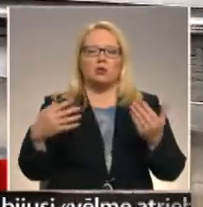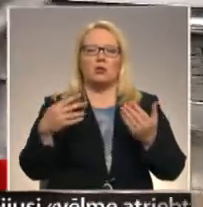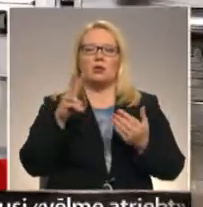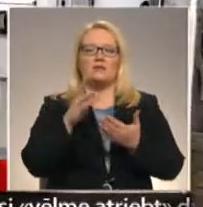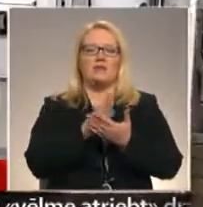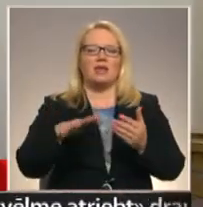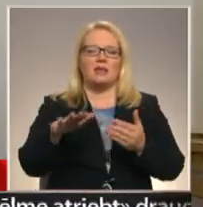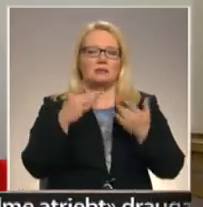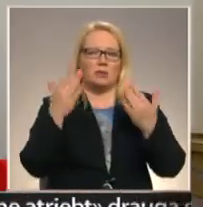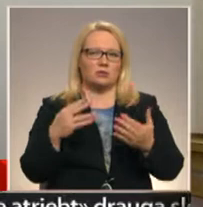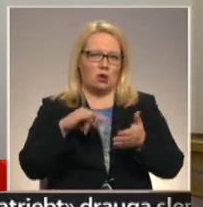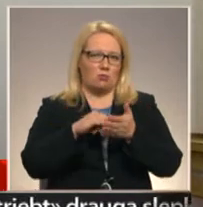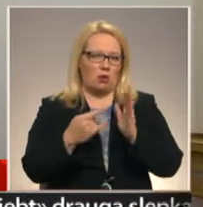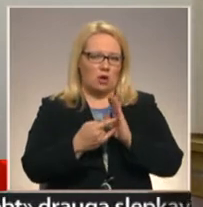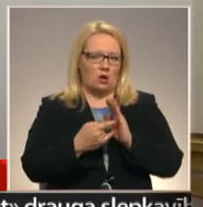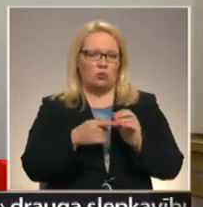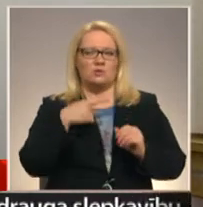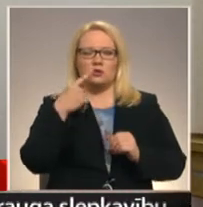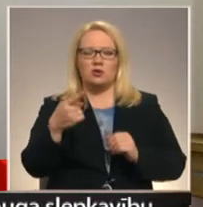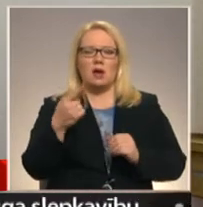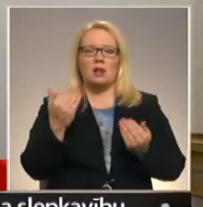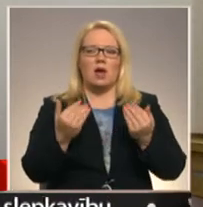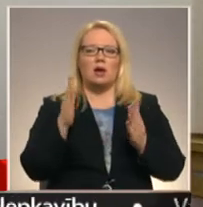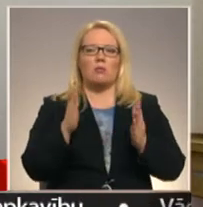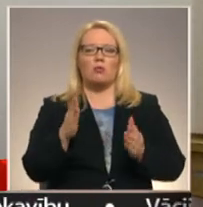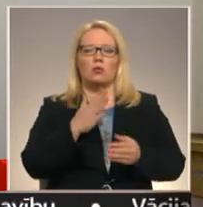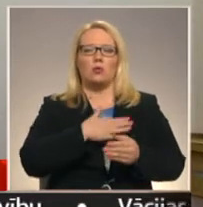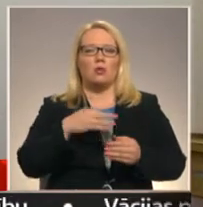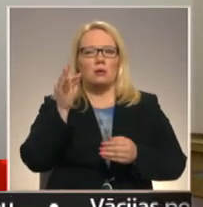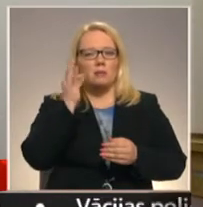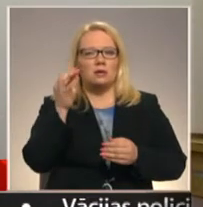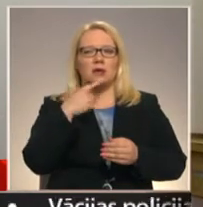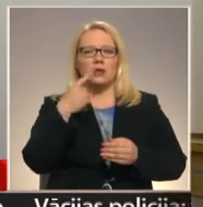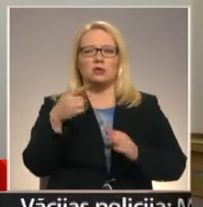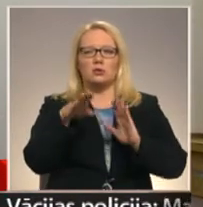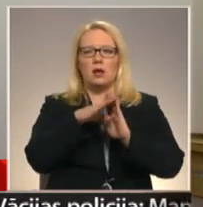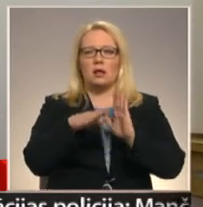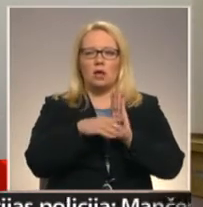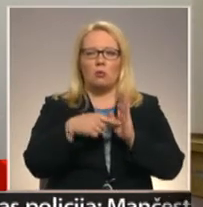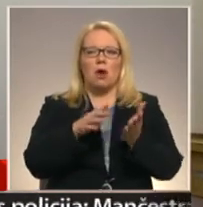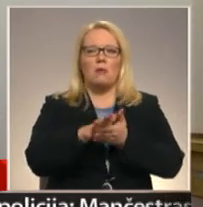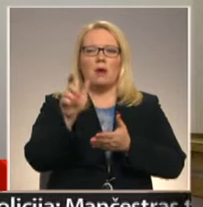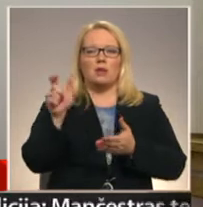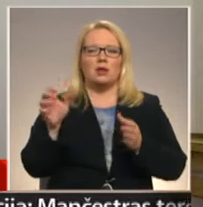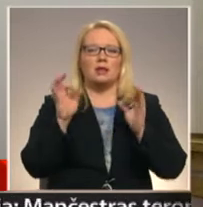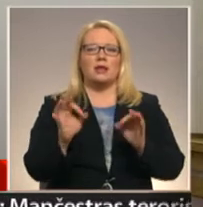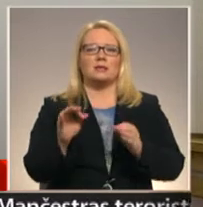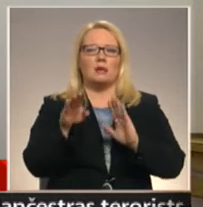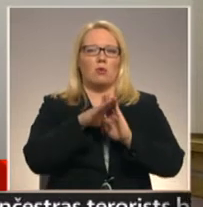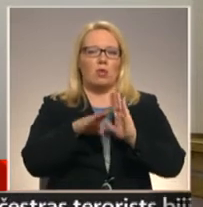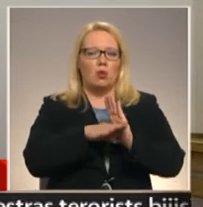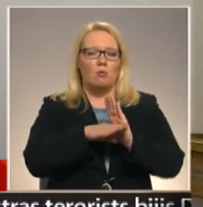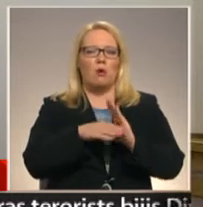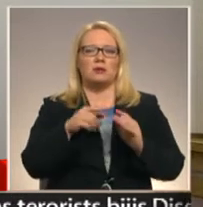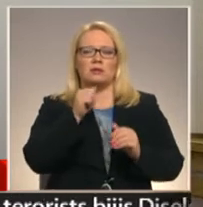pasākumu projektos. Acīm redzot, droši vien būtu ļoti precīzi arī jānosaka gan likumdošanā, patērētāju tiesību likumdošanā,